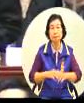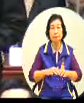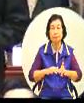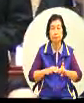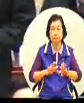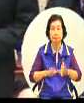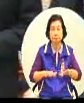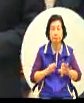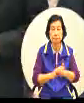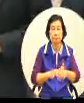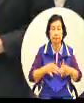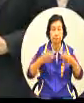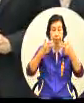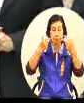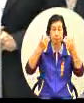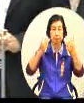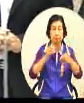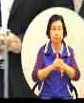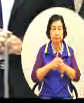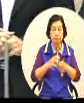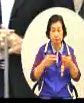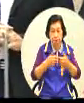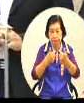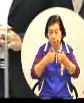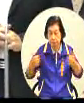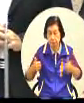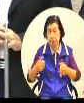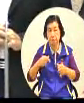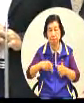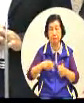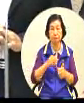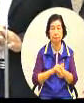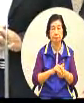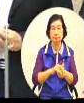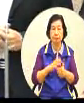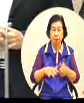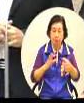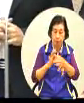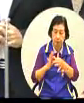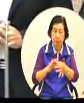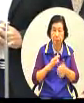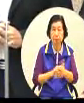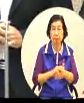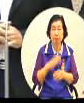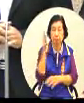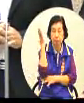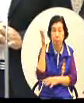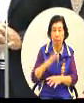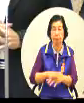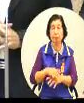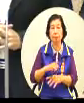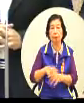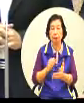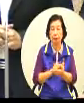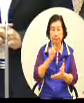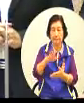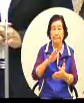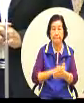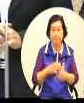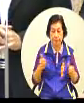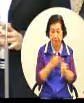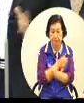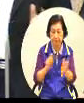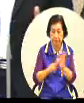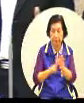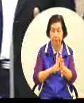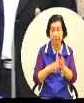心这个南横公路的进度哈。我们在每一个月市府的那个道安汇报里面， 公路总局的三公处他们都有代表，我们也持